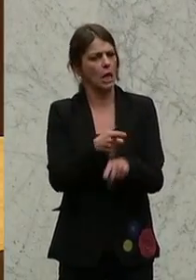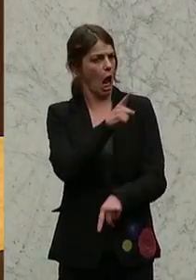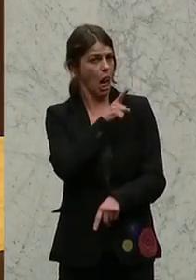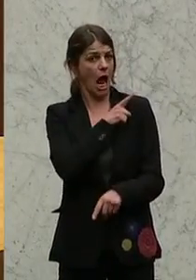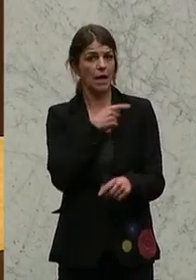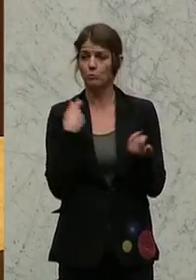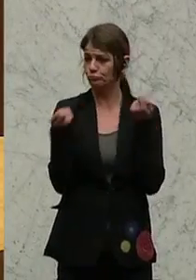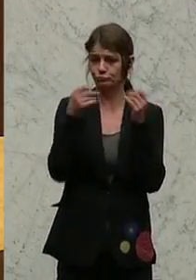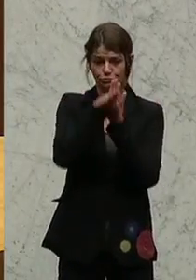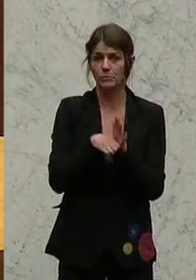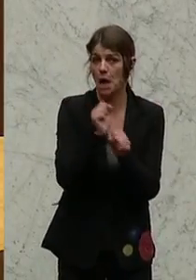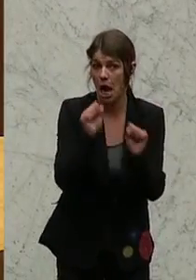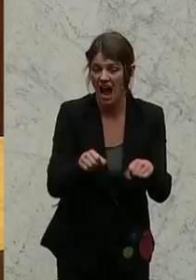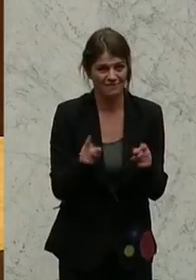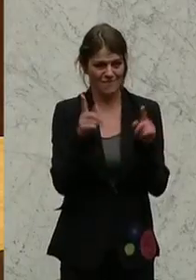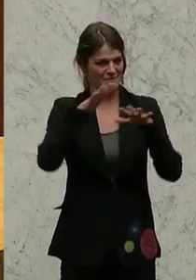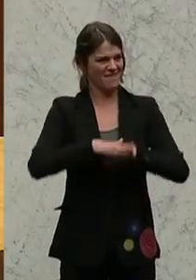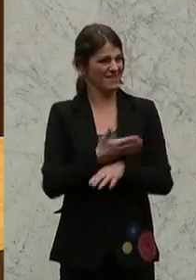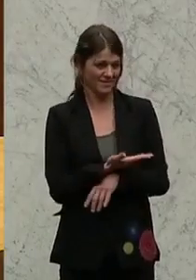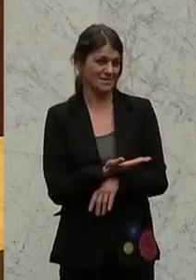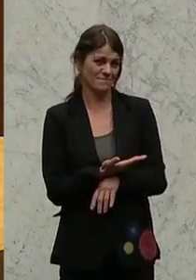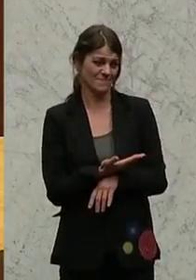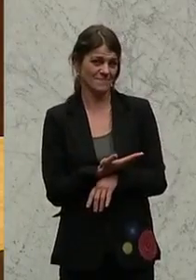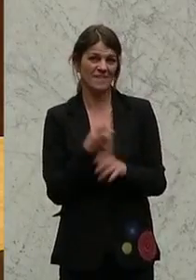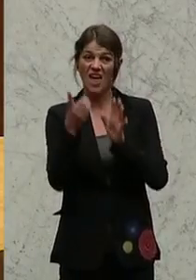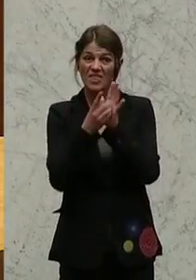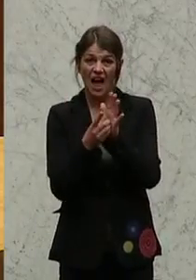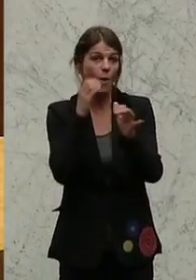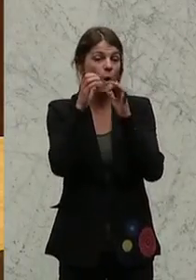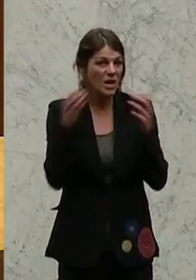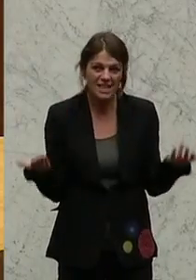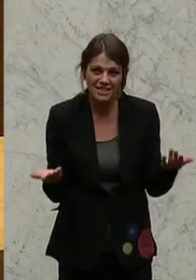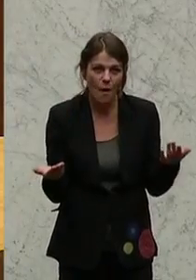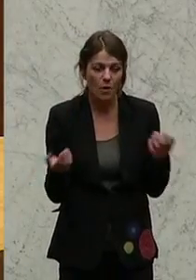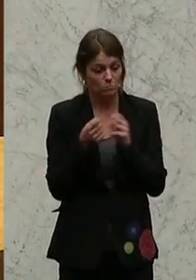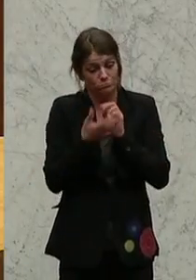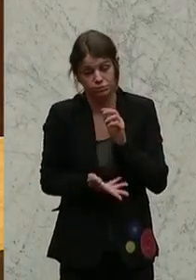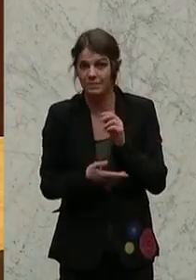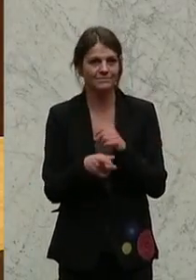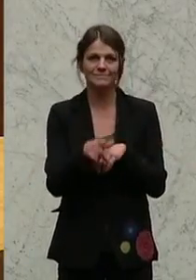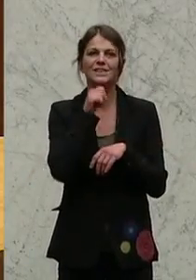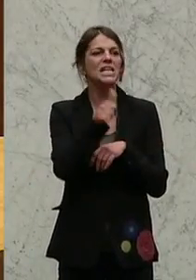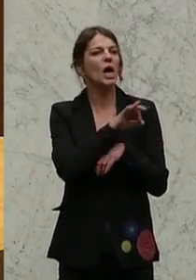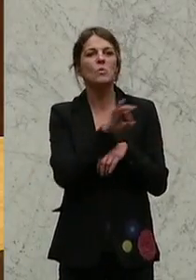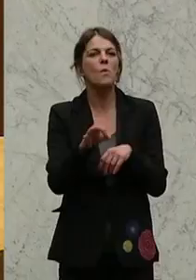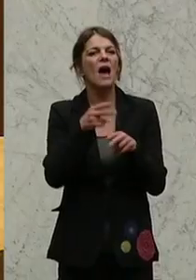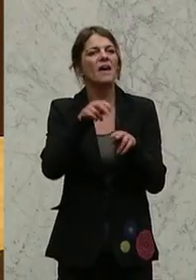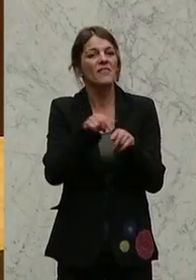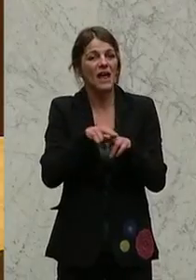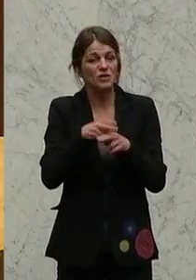alleine regeln können, weil gerade das Netz, die Datenkommunikation und vieles mehr ja nicht an